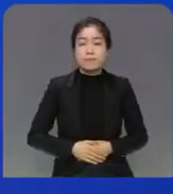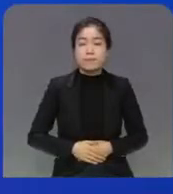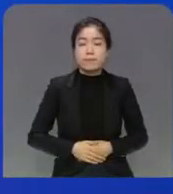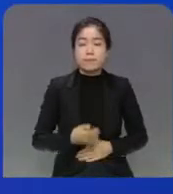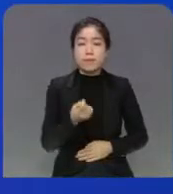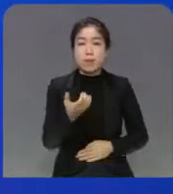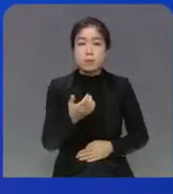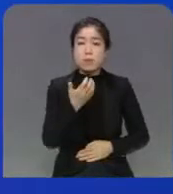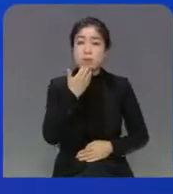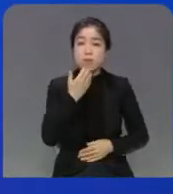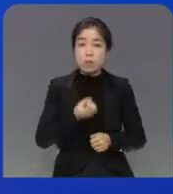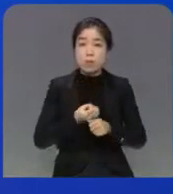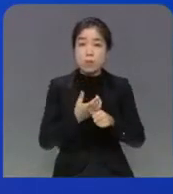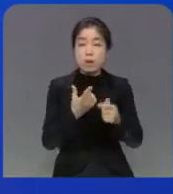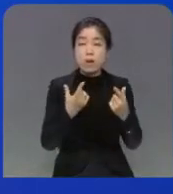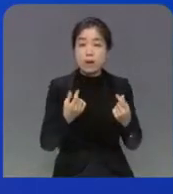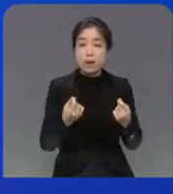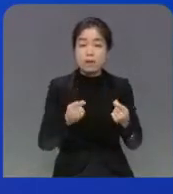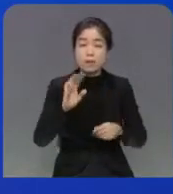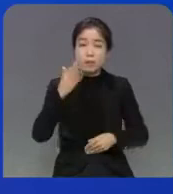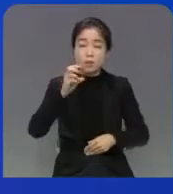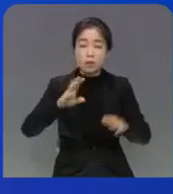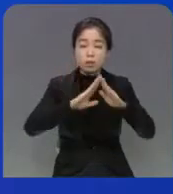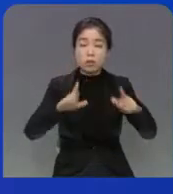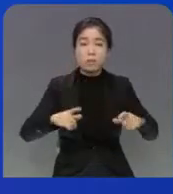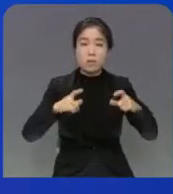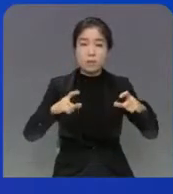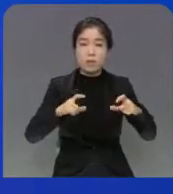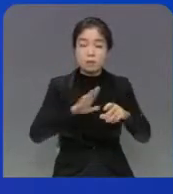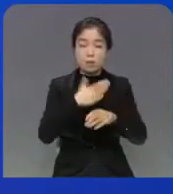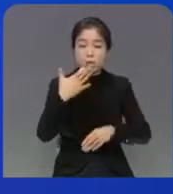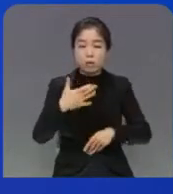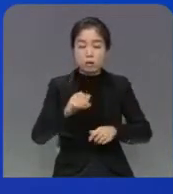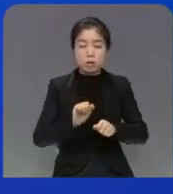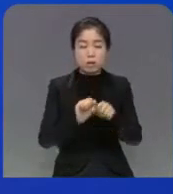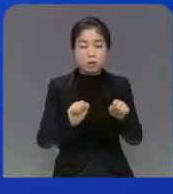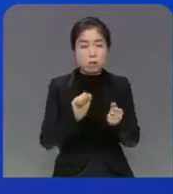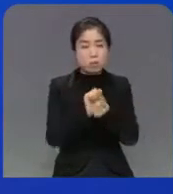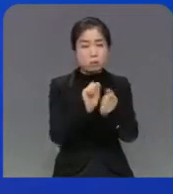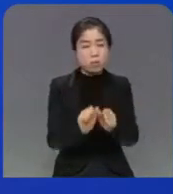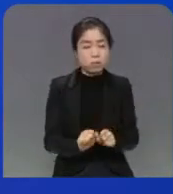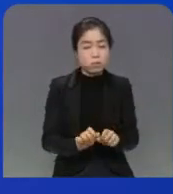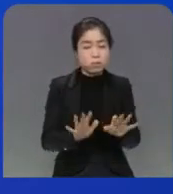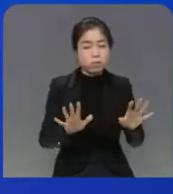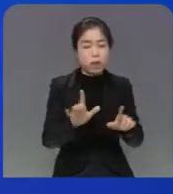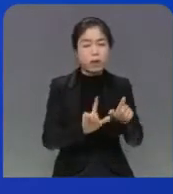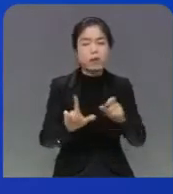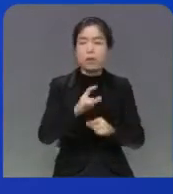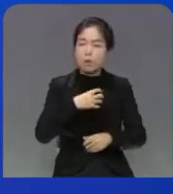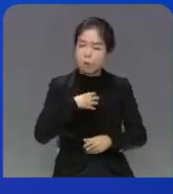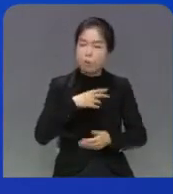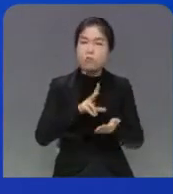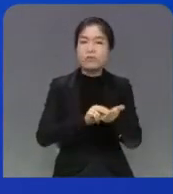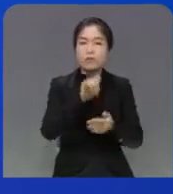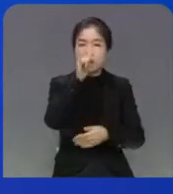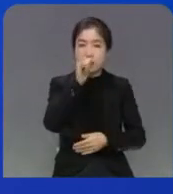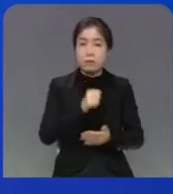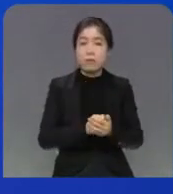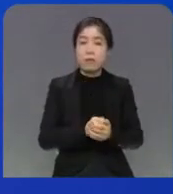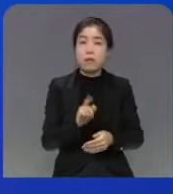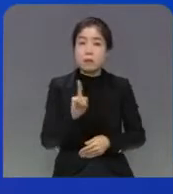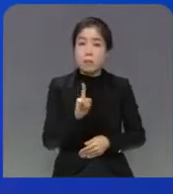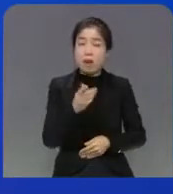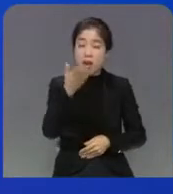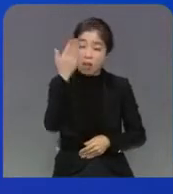앞서 서울에서 보도해드린 대로 최근 광주와 전남 지역의 코로나19 확산세를 보면 더 우려스러운 점이 많습니다.